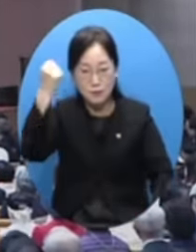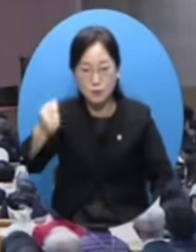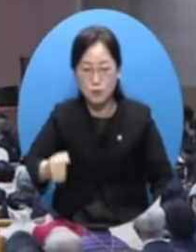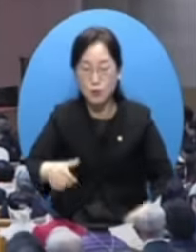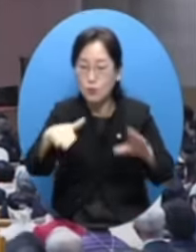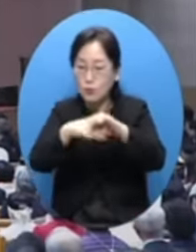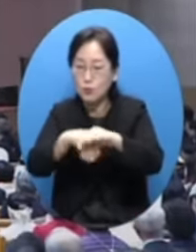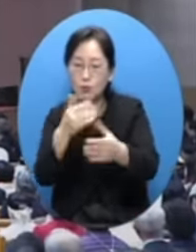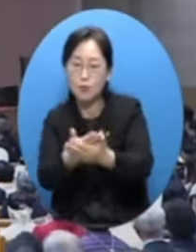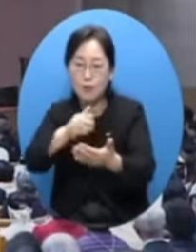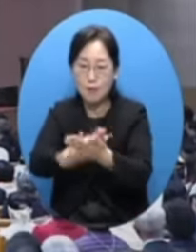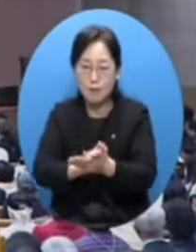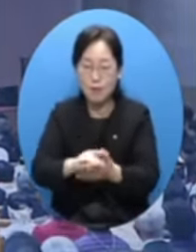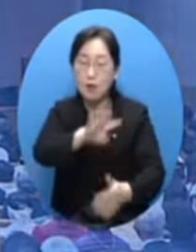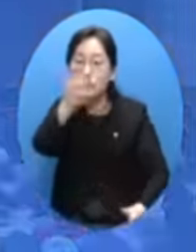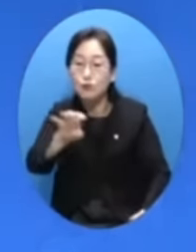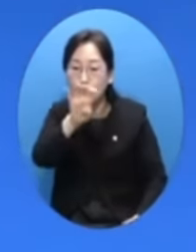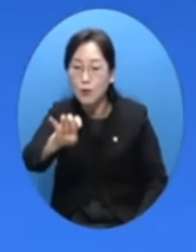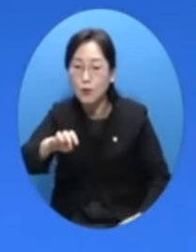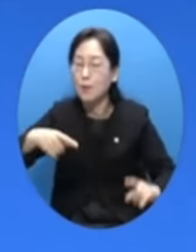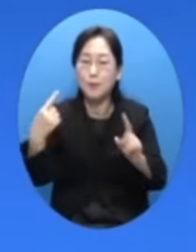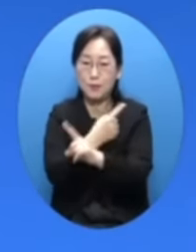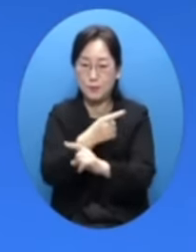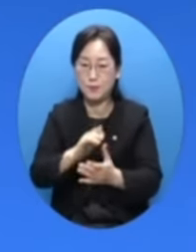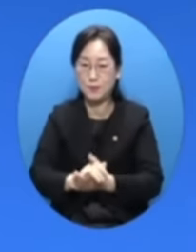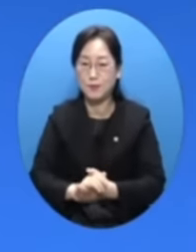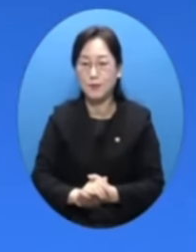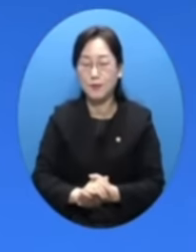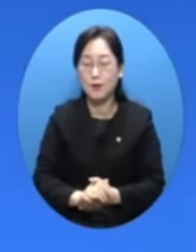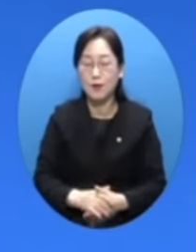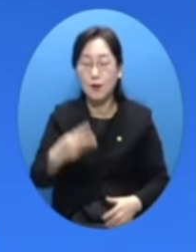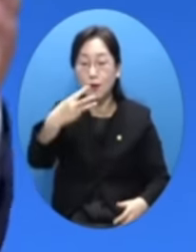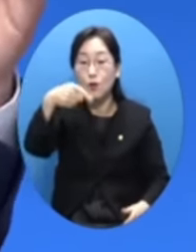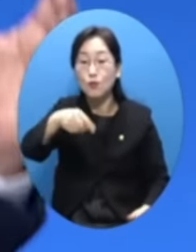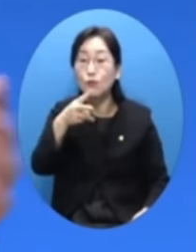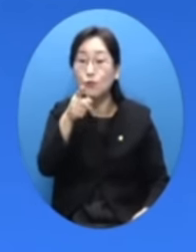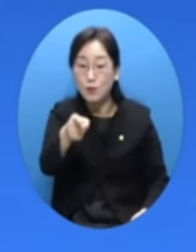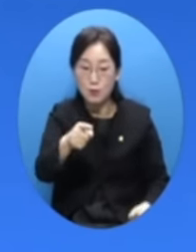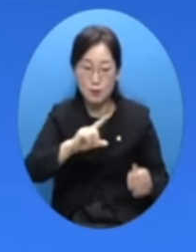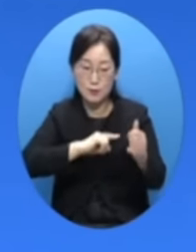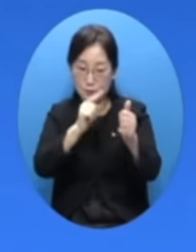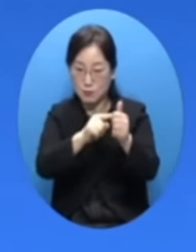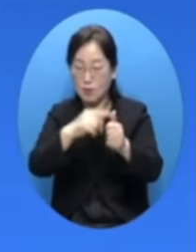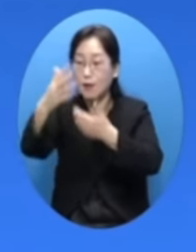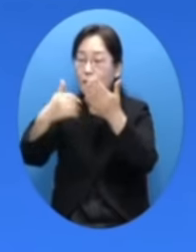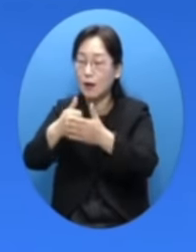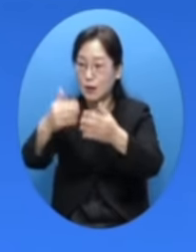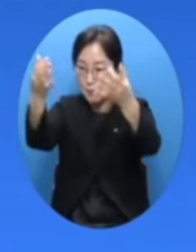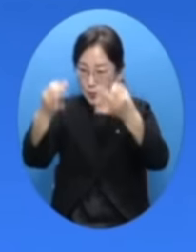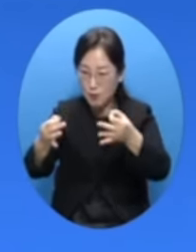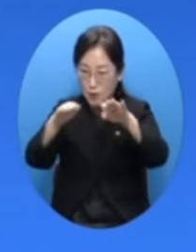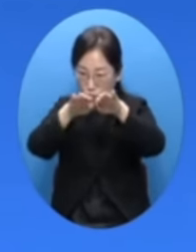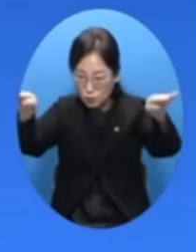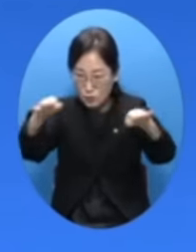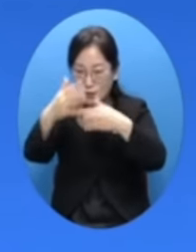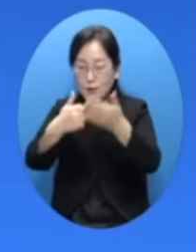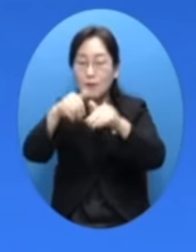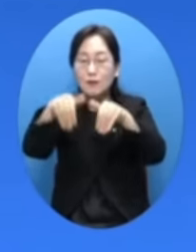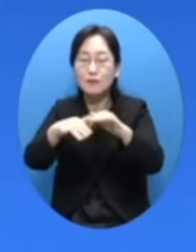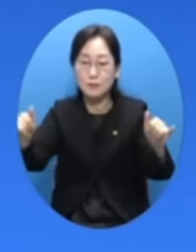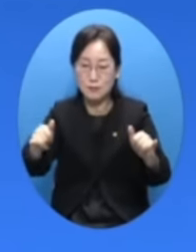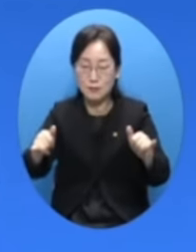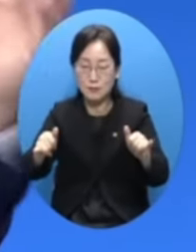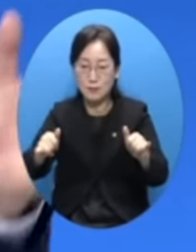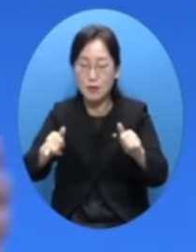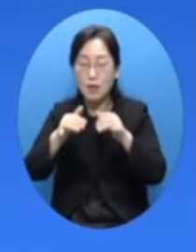되었습니다. 그래서 루터가 우리는 모두 하나님 앞에 동등하게 하나님의 일꾼으로 부름받았다,